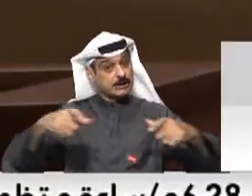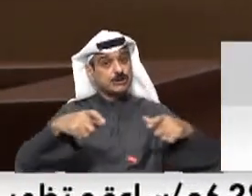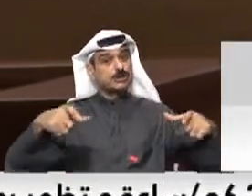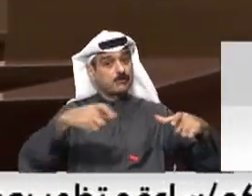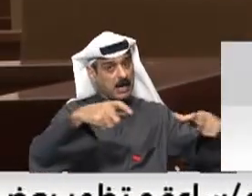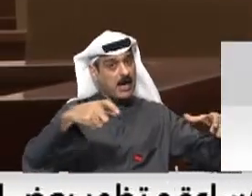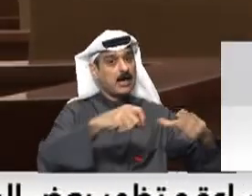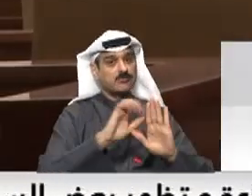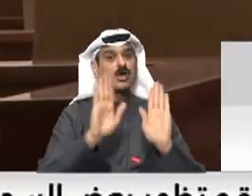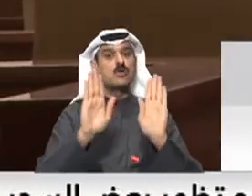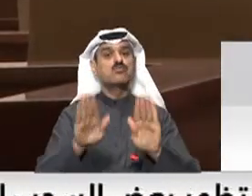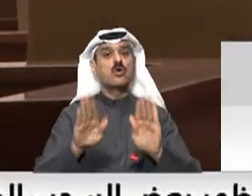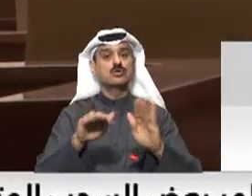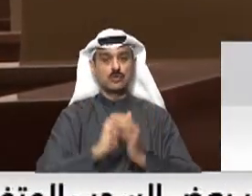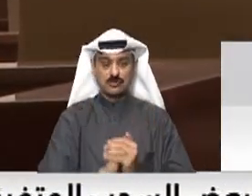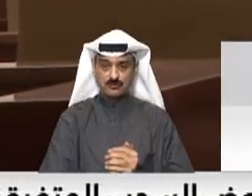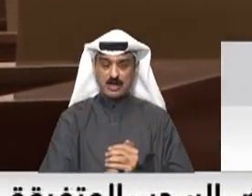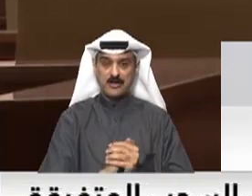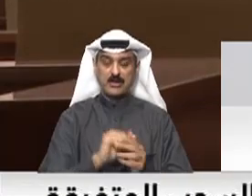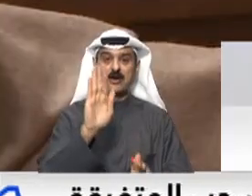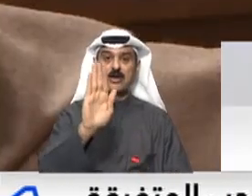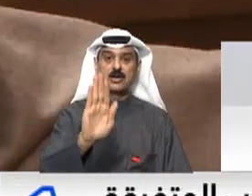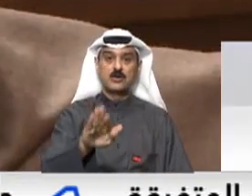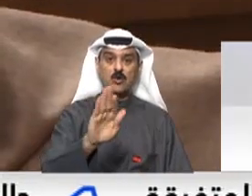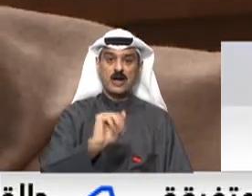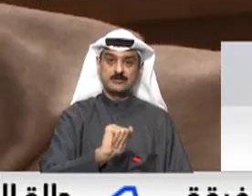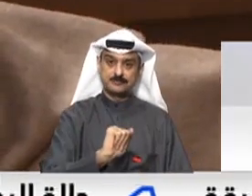رئيسية، وكذلك